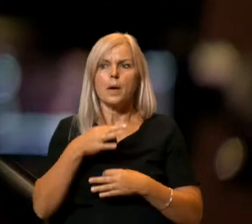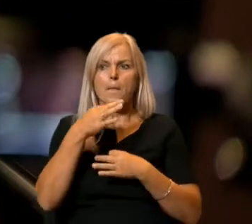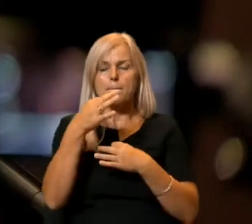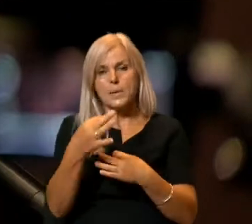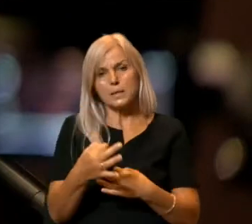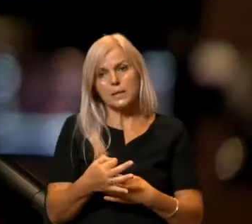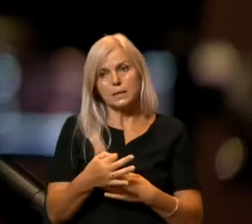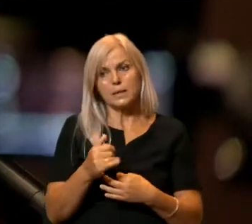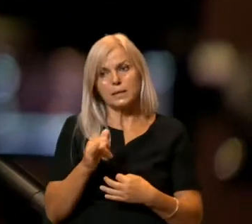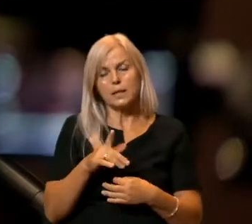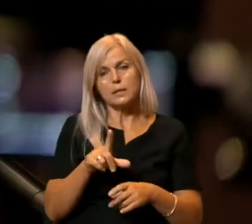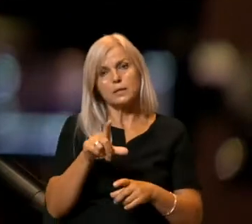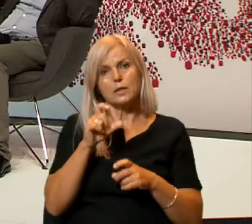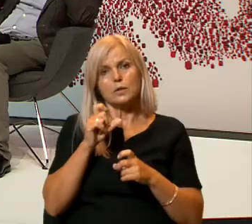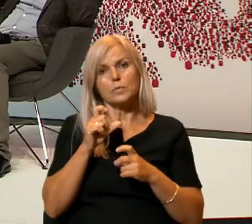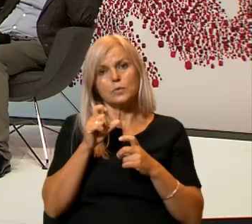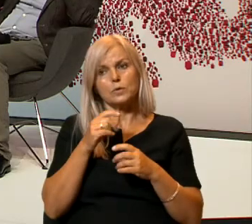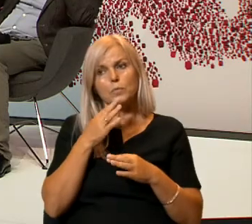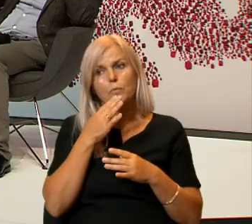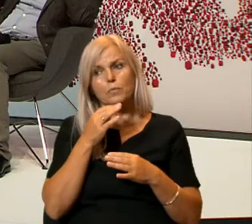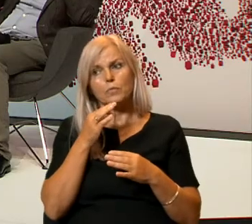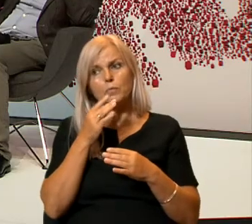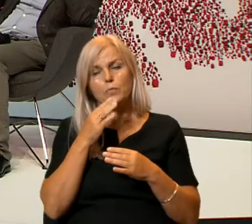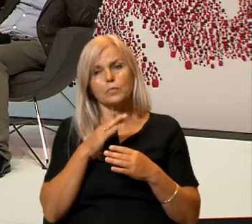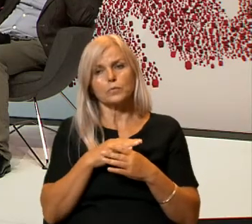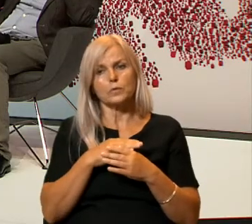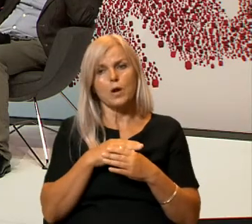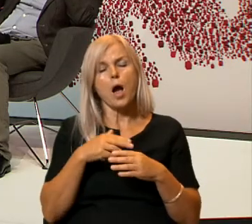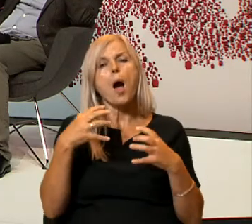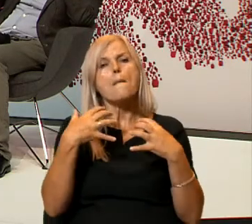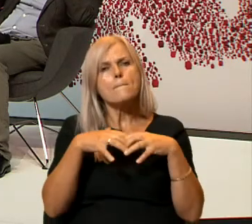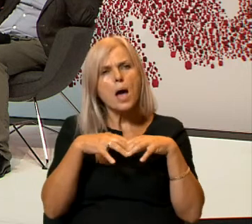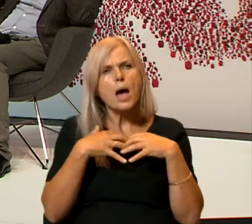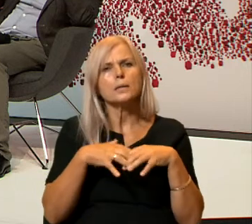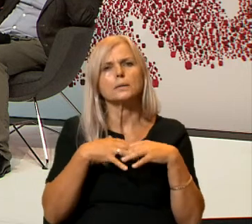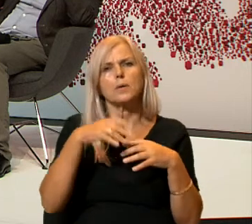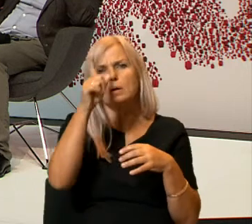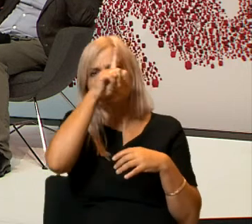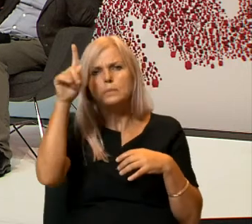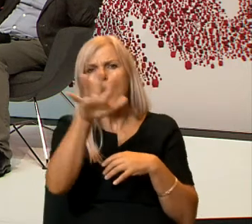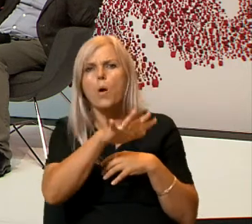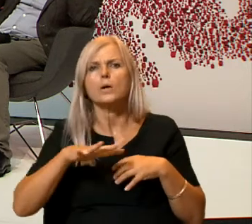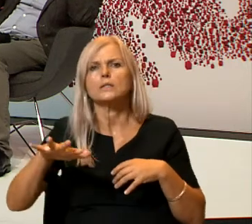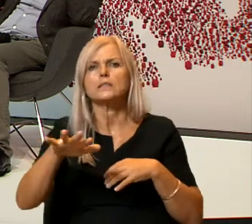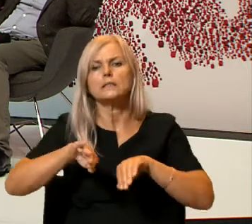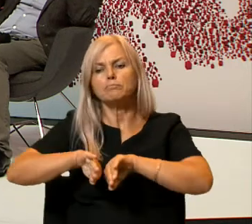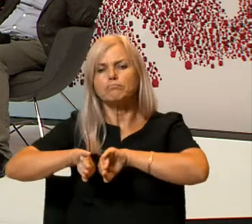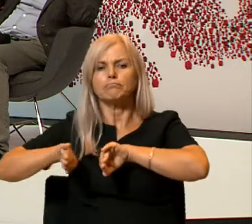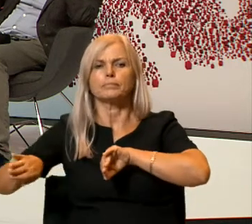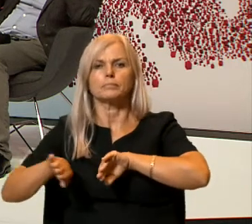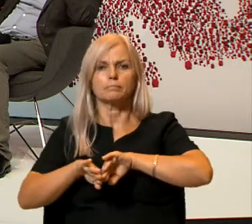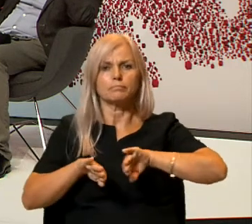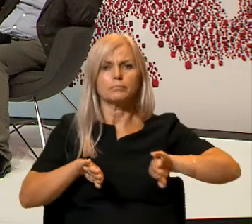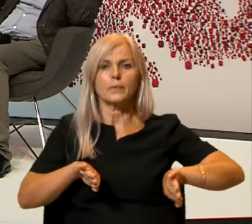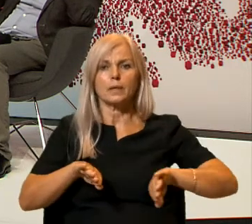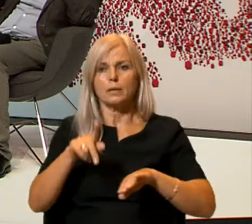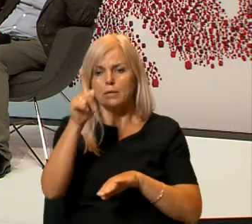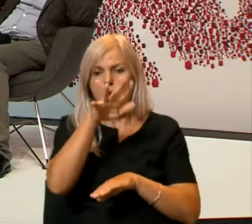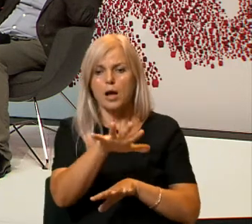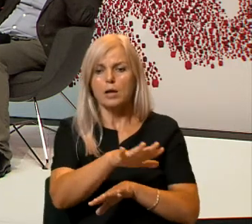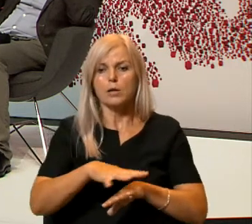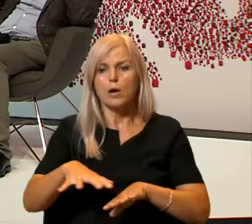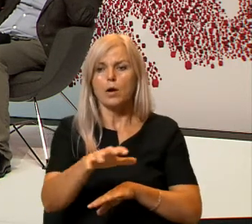Jak zaczął pan mówić o mechanizmach społeczeństwa antagonistycznego i wykluczania, to z automatu przypomniała mi